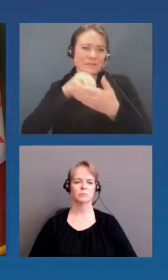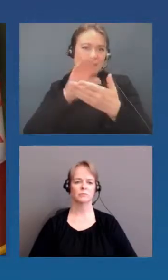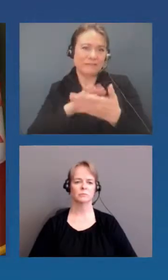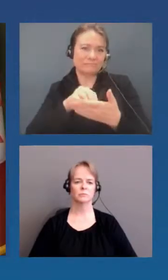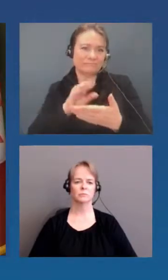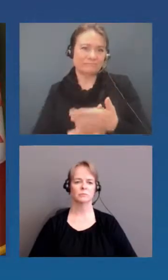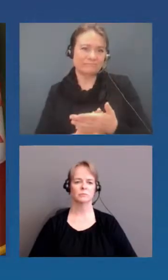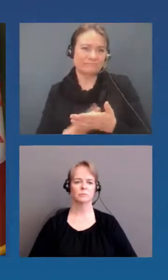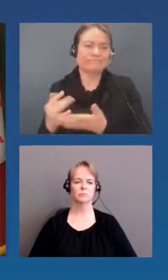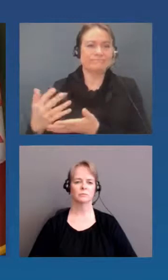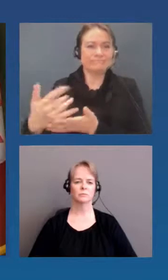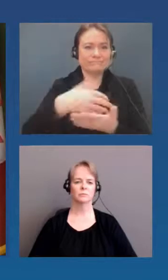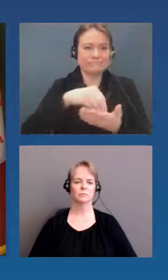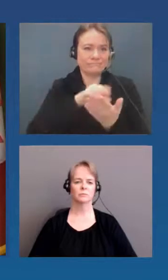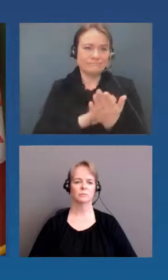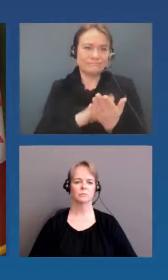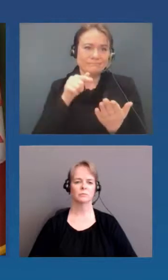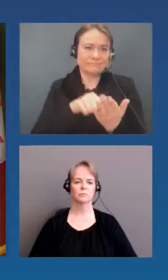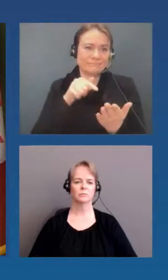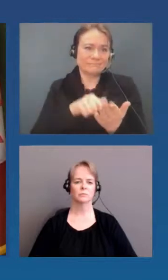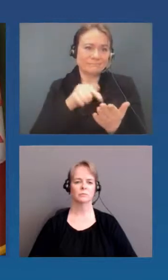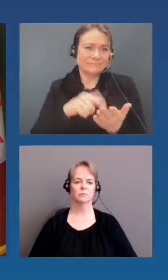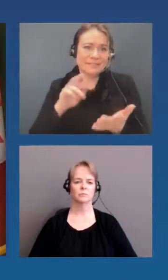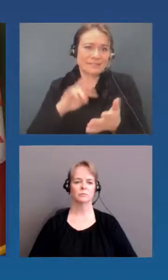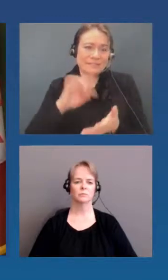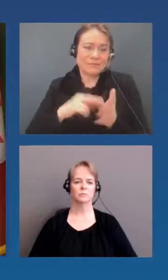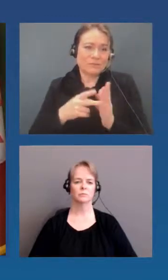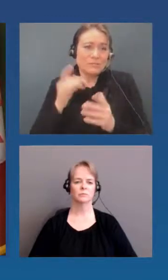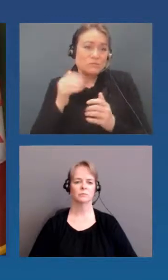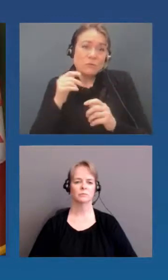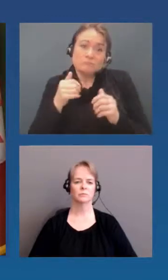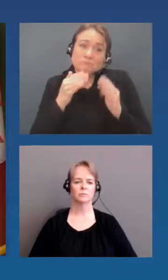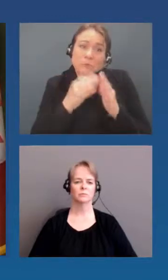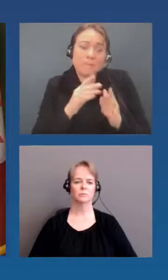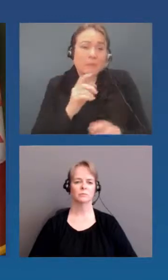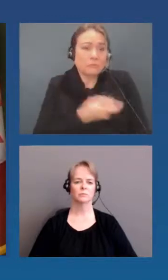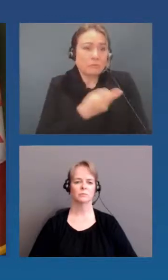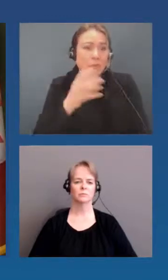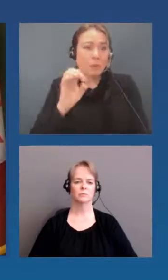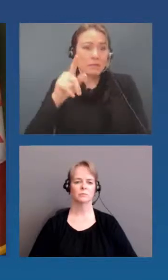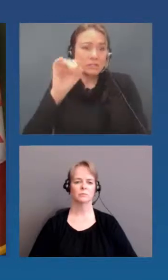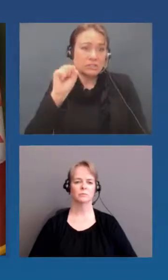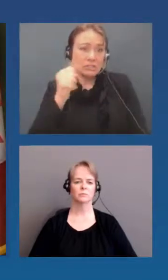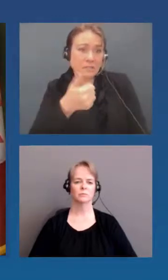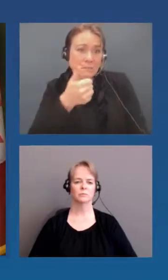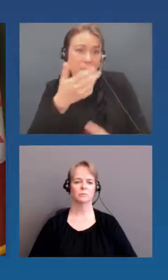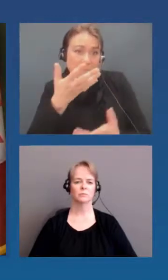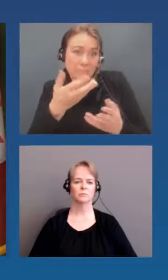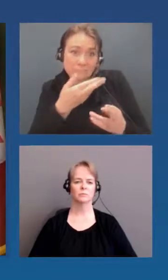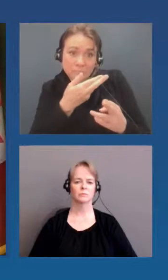de collecte. Donc, on ne sait pas, je ne sais pas, je vais laisser au docteur Etchiz répondre à cette partie de la question.